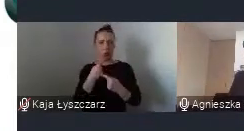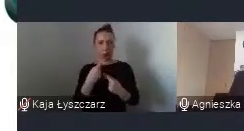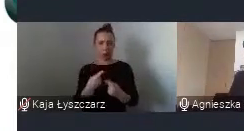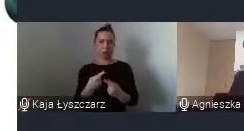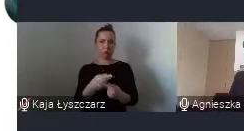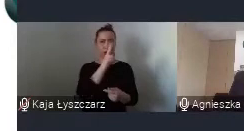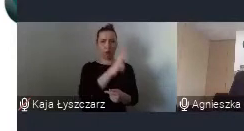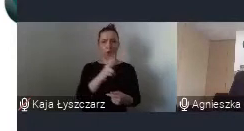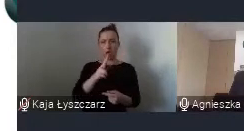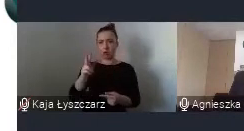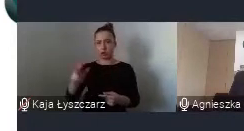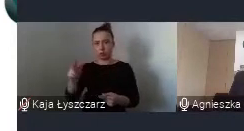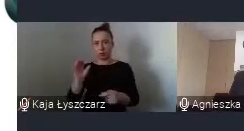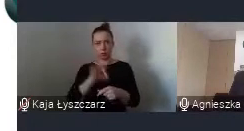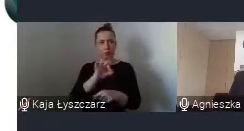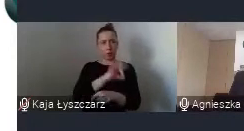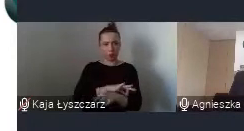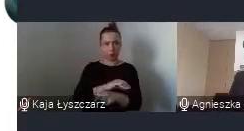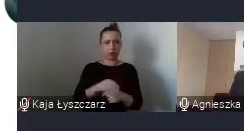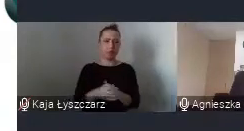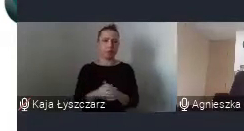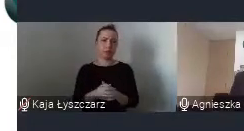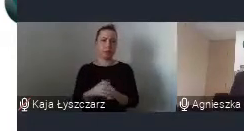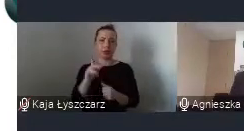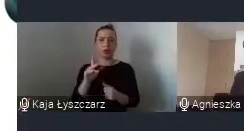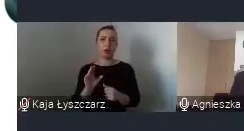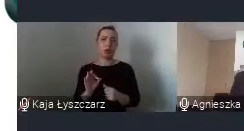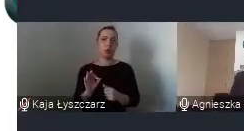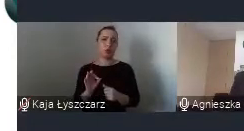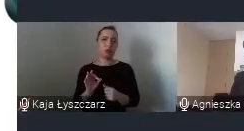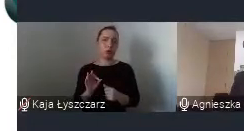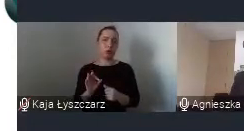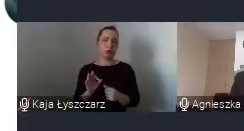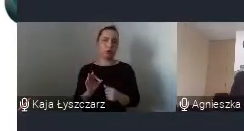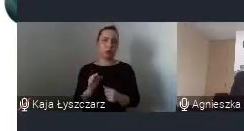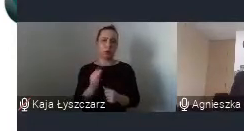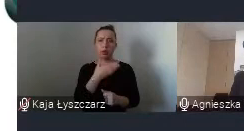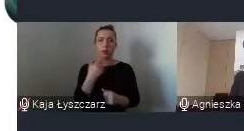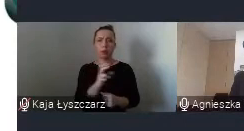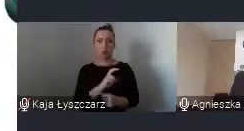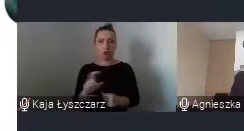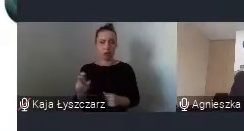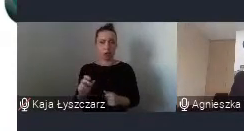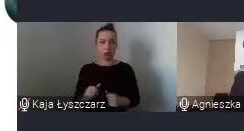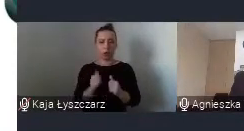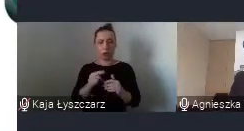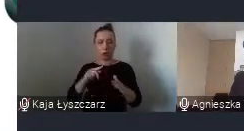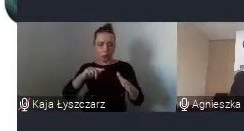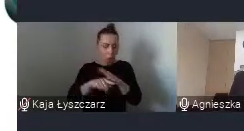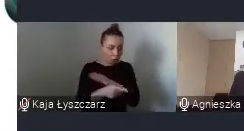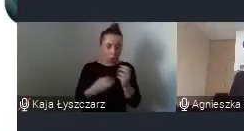zaznaczając, czego one dotyczyły, bo wydaje mi się tutaj, że nie mamy aż tyle czasu, żeby o nich głęboko